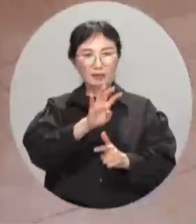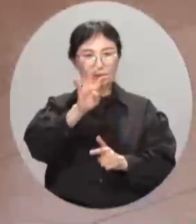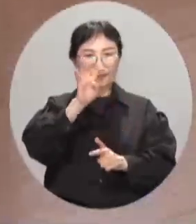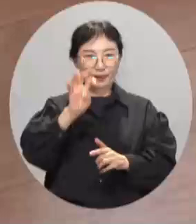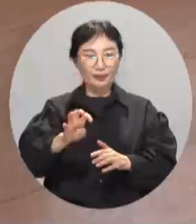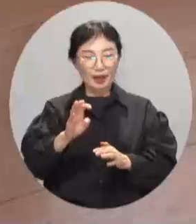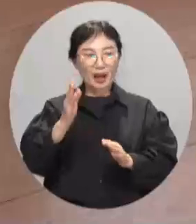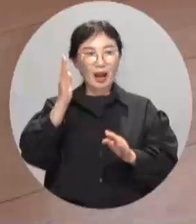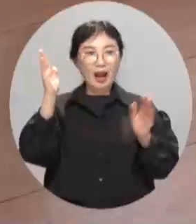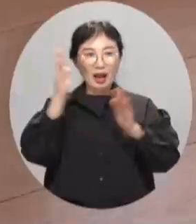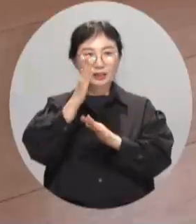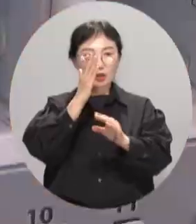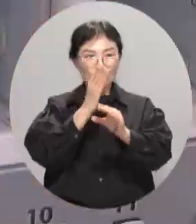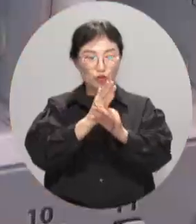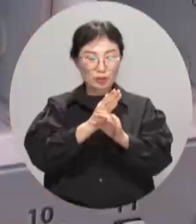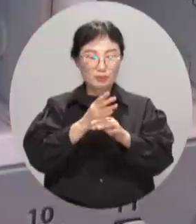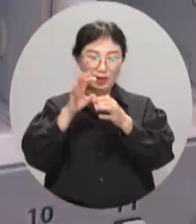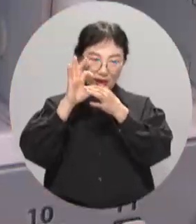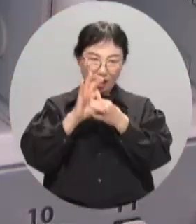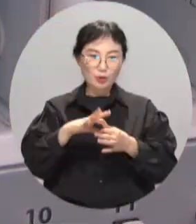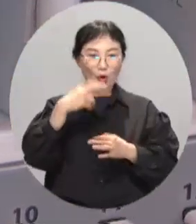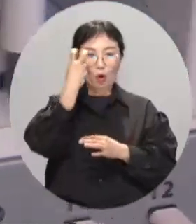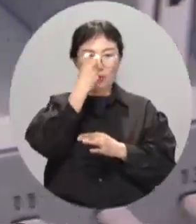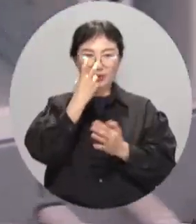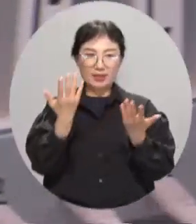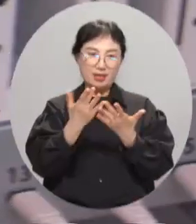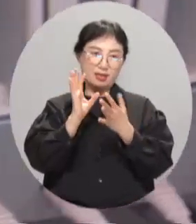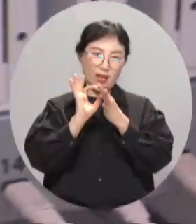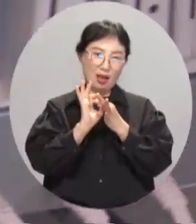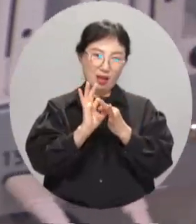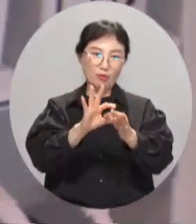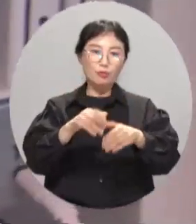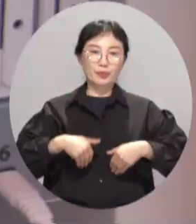후라도 학생 중심의 꾸준한 검증 작업이 요구됩니다. MBC 뉴스 이창익입니다.